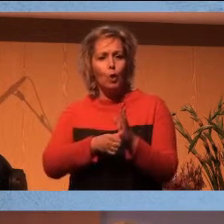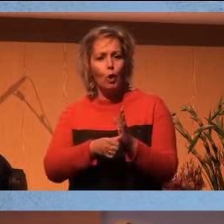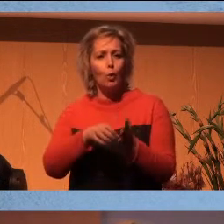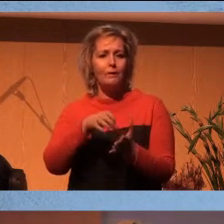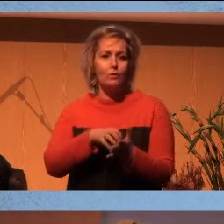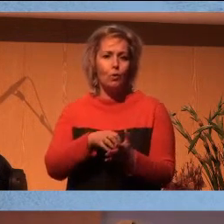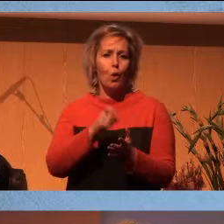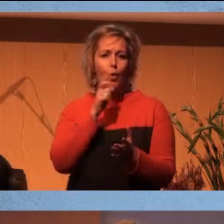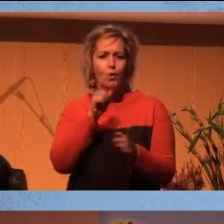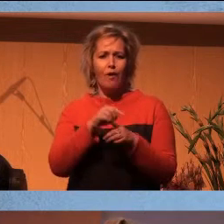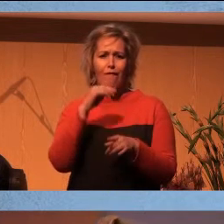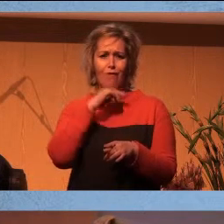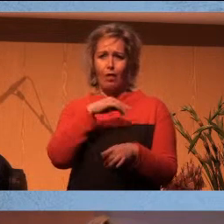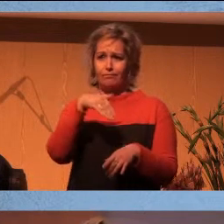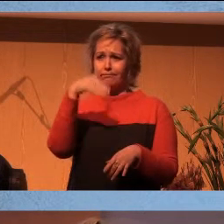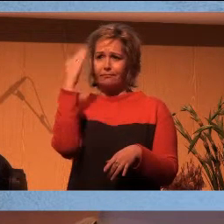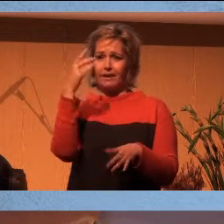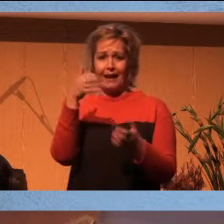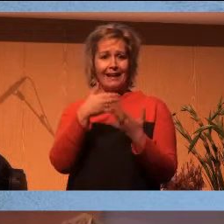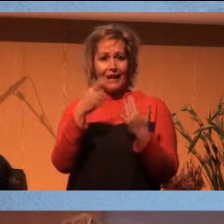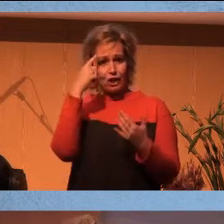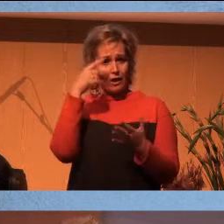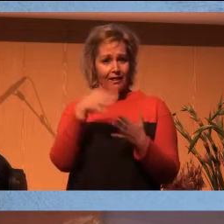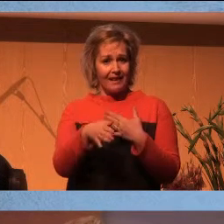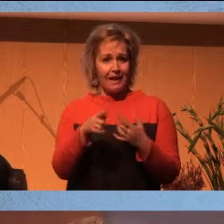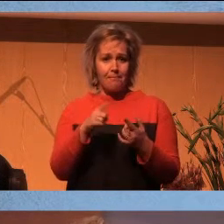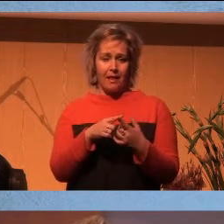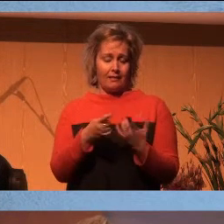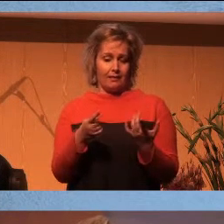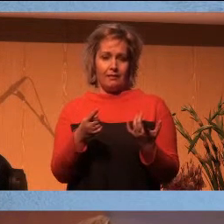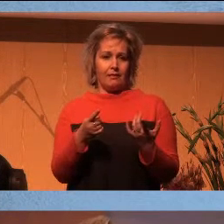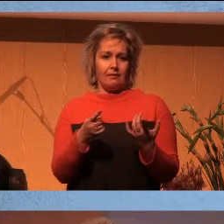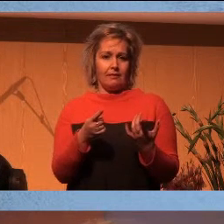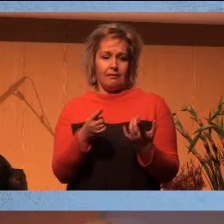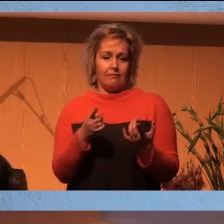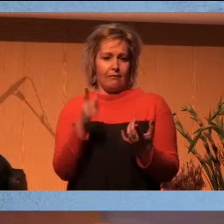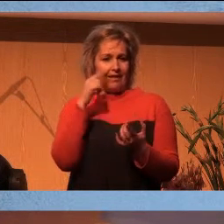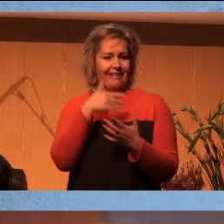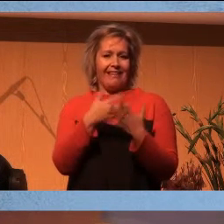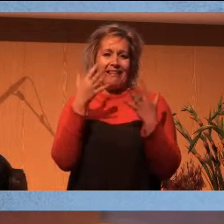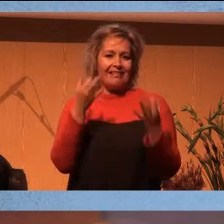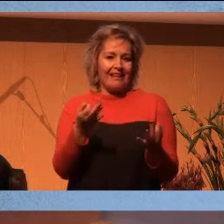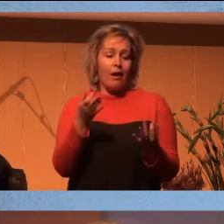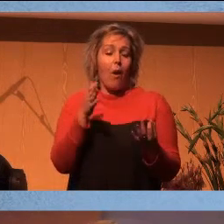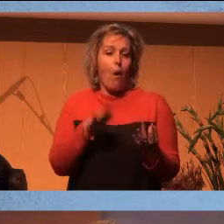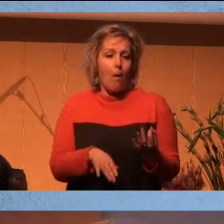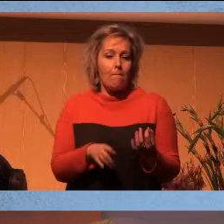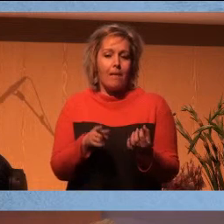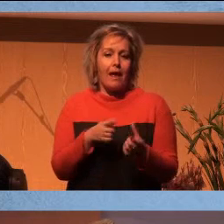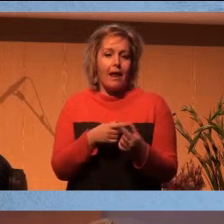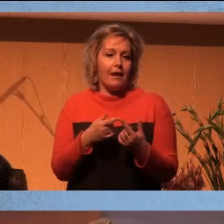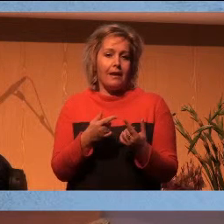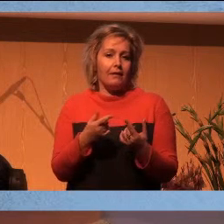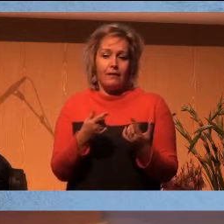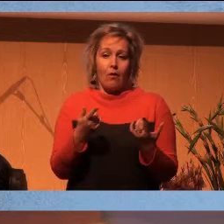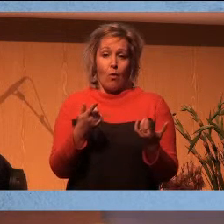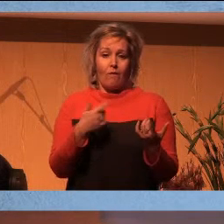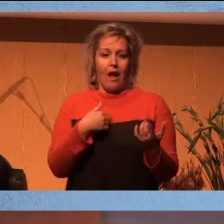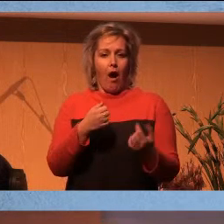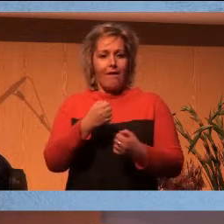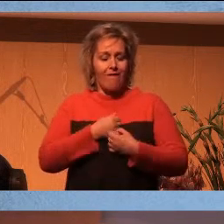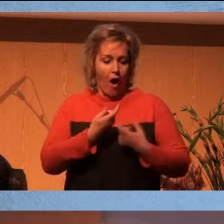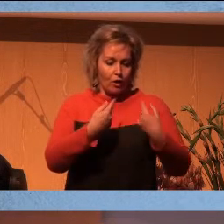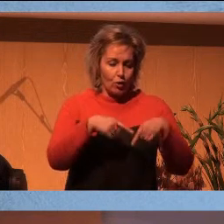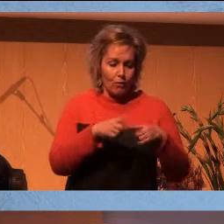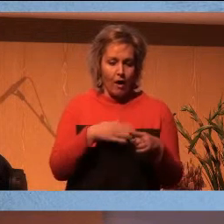kontrollkommisjoner. Ord som folk som ikke trenger psykiatrien kan greie seg uten å vite noen ting om heldigen de. Og vi har